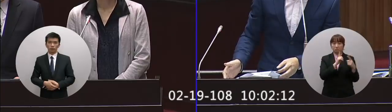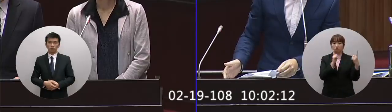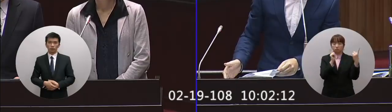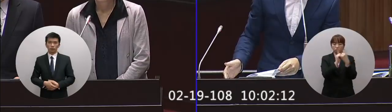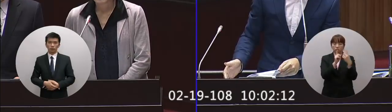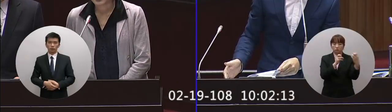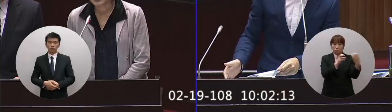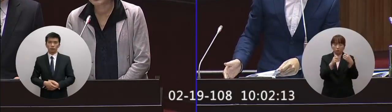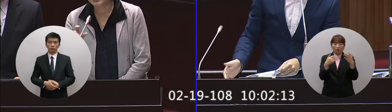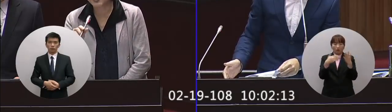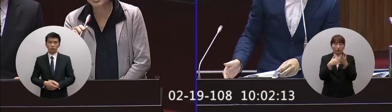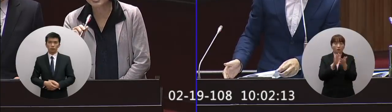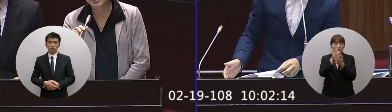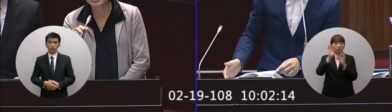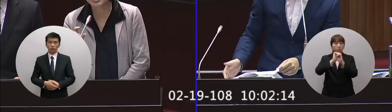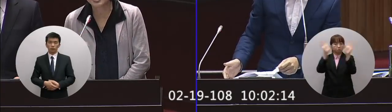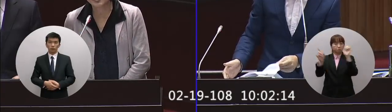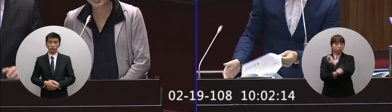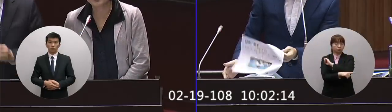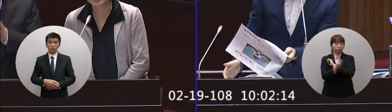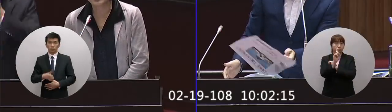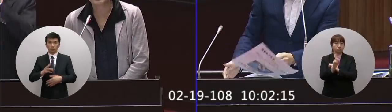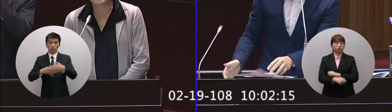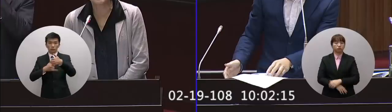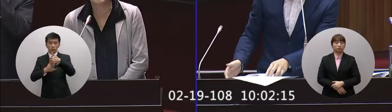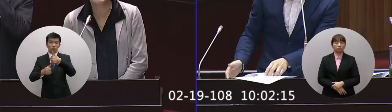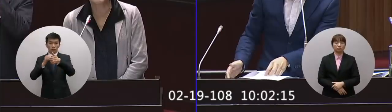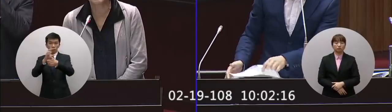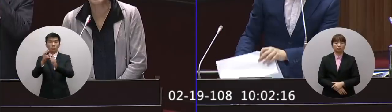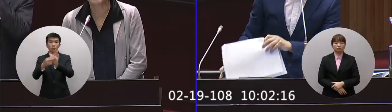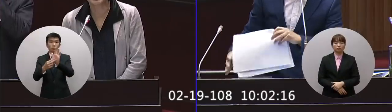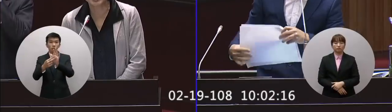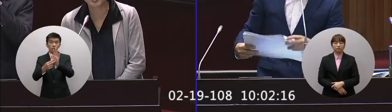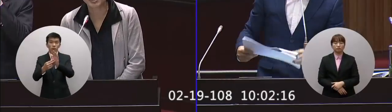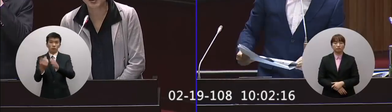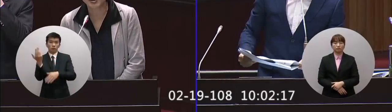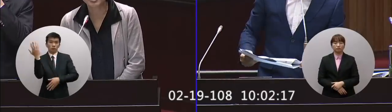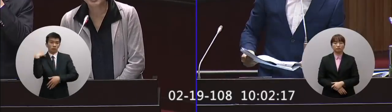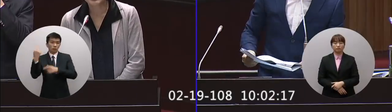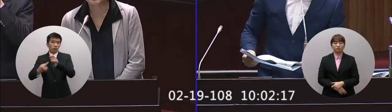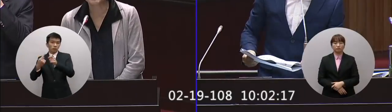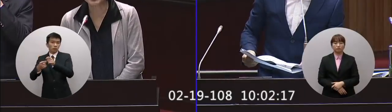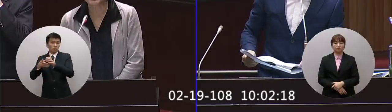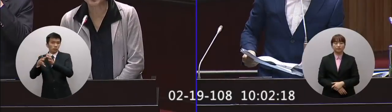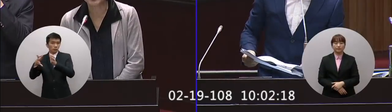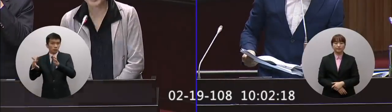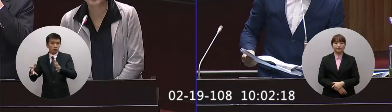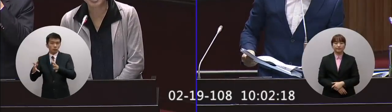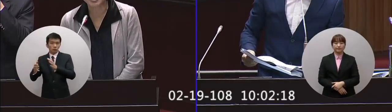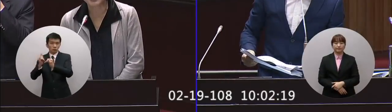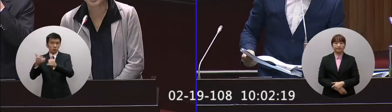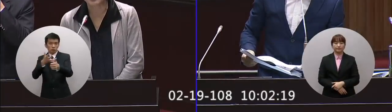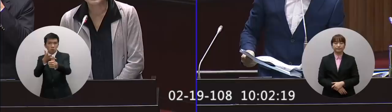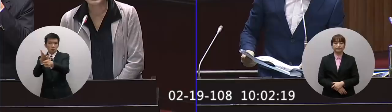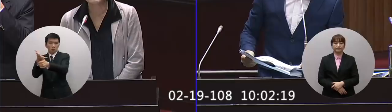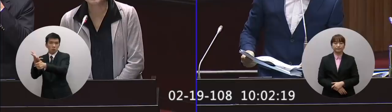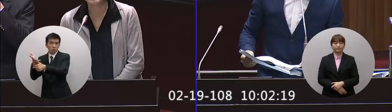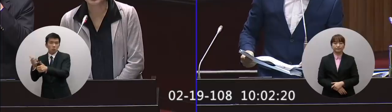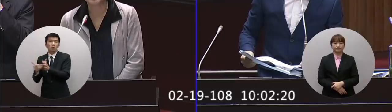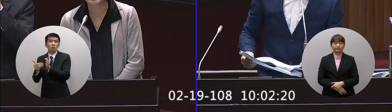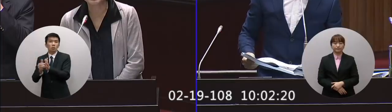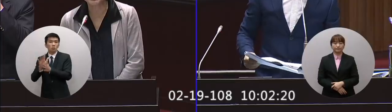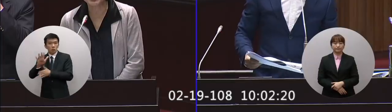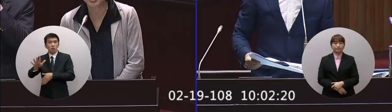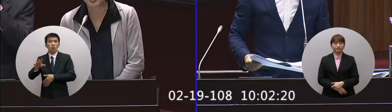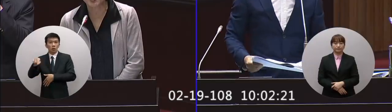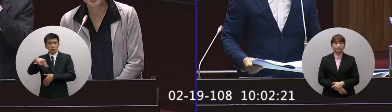论完有结果才公布。 跟这个委员报告，因为我们经过一年多的社会讨论，那我们觉得说我们也有责任啊，将社